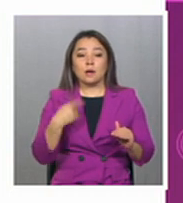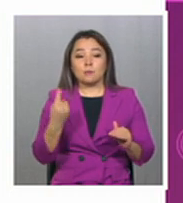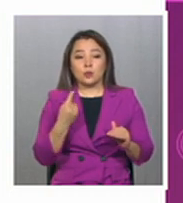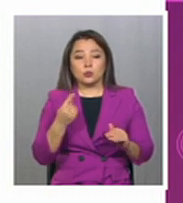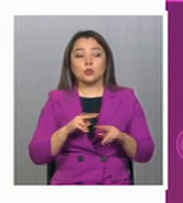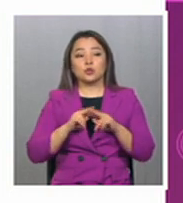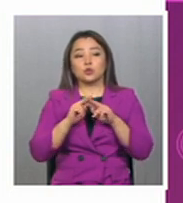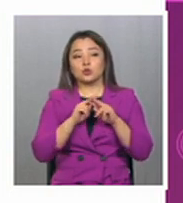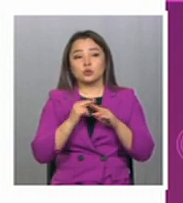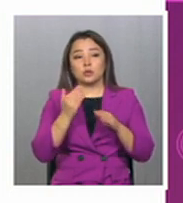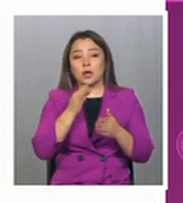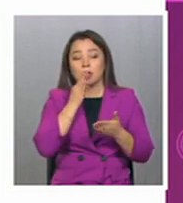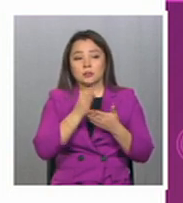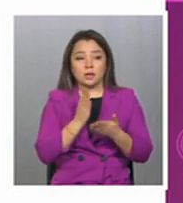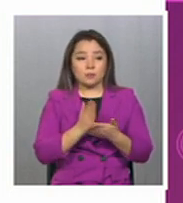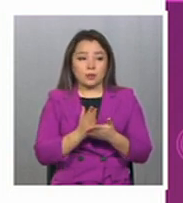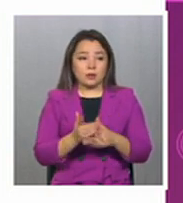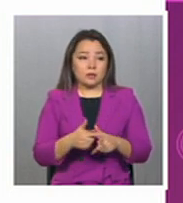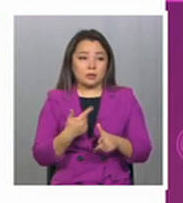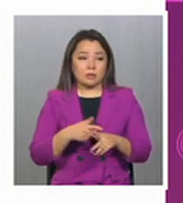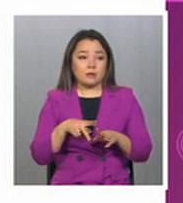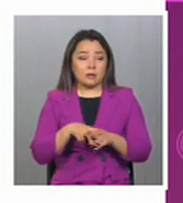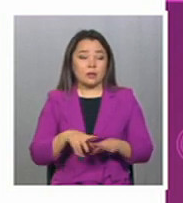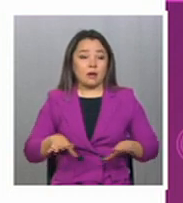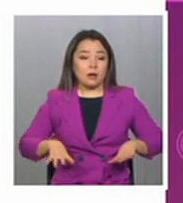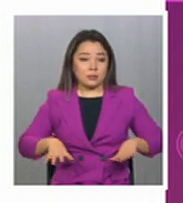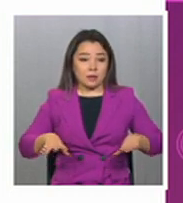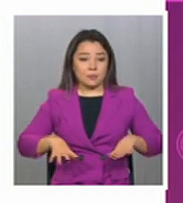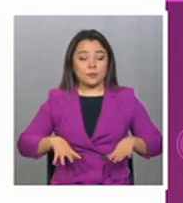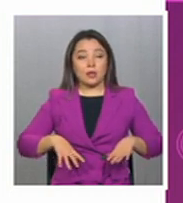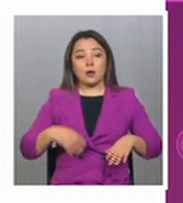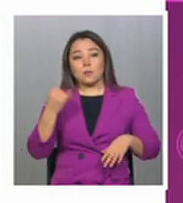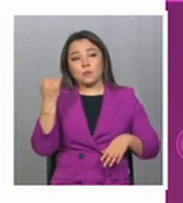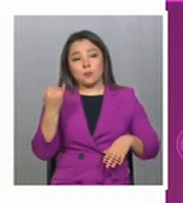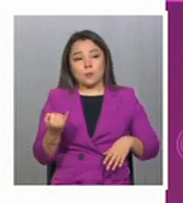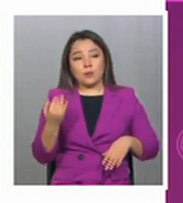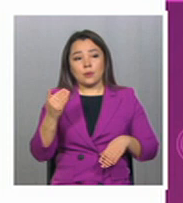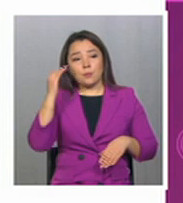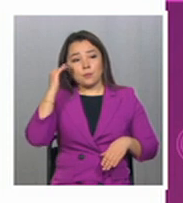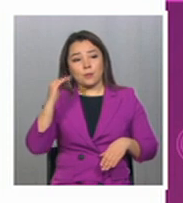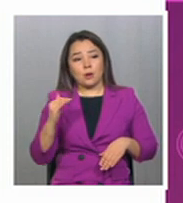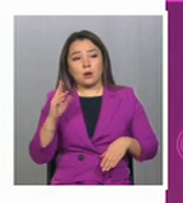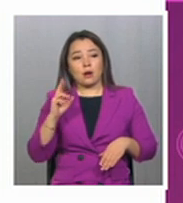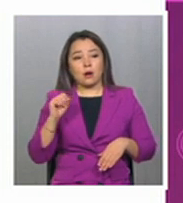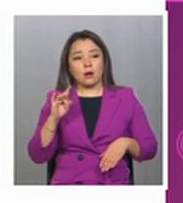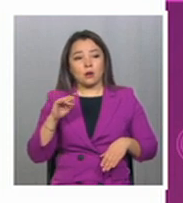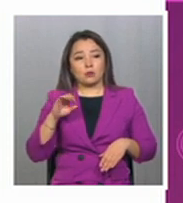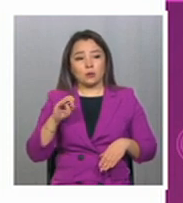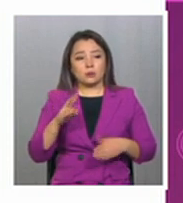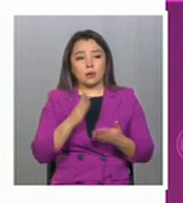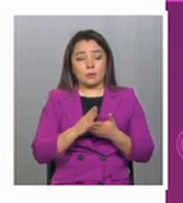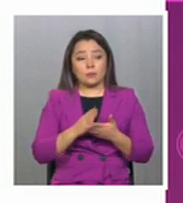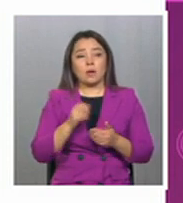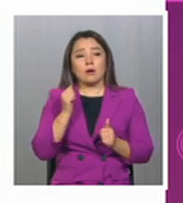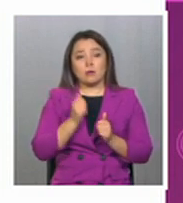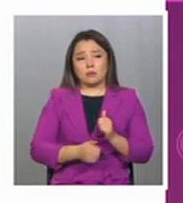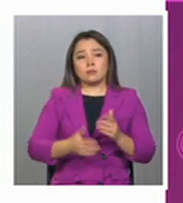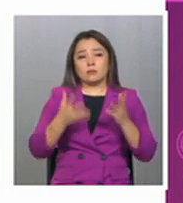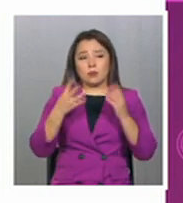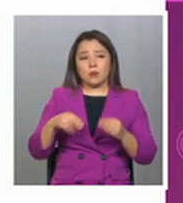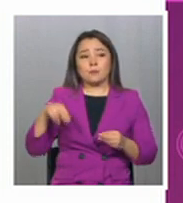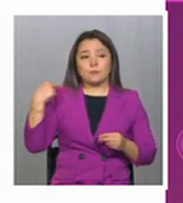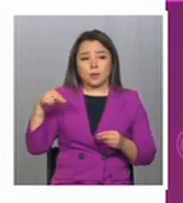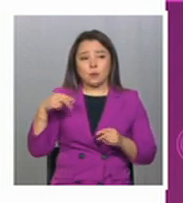жұлдызша дейтін ат бар. Оның иесі арық келген Боб Карлтон. Күн сайын үлкен үзіліс кезінде ол